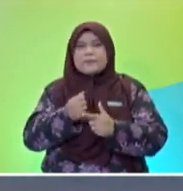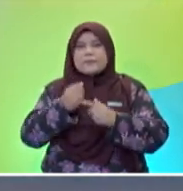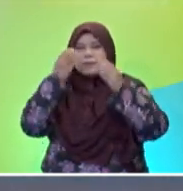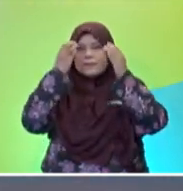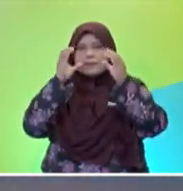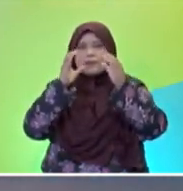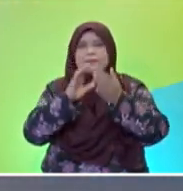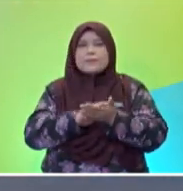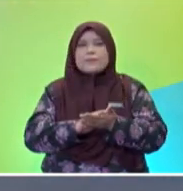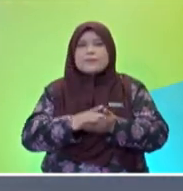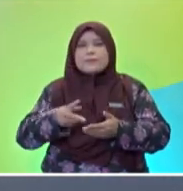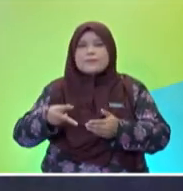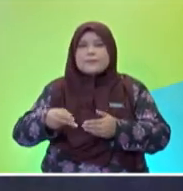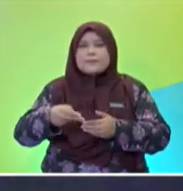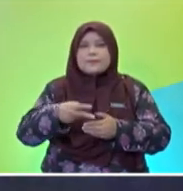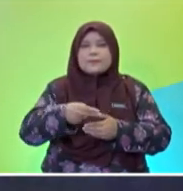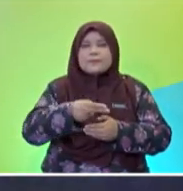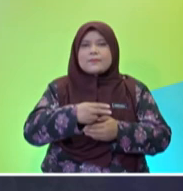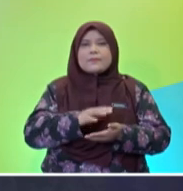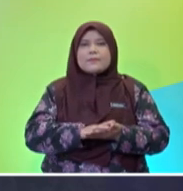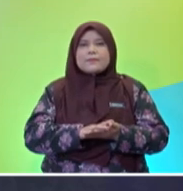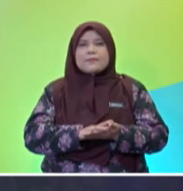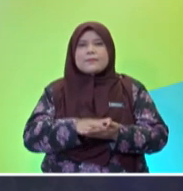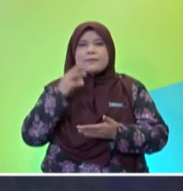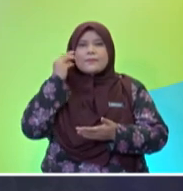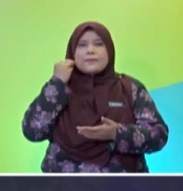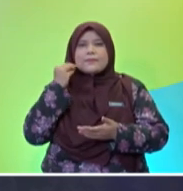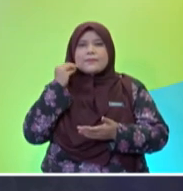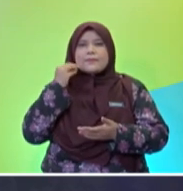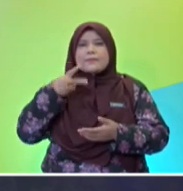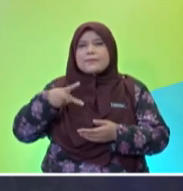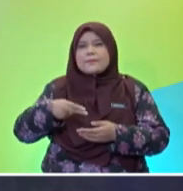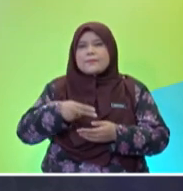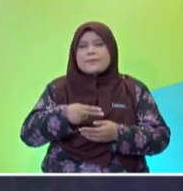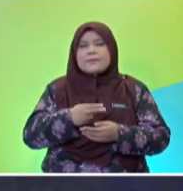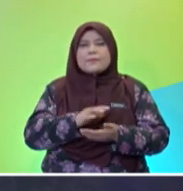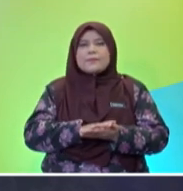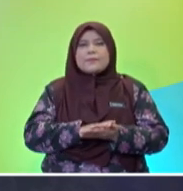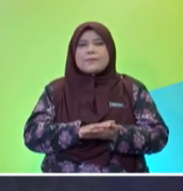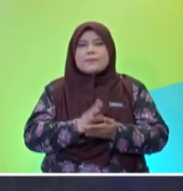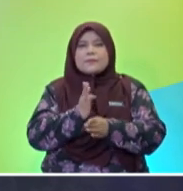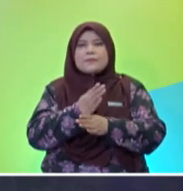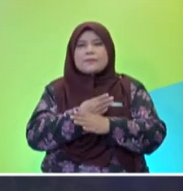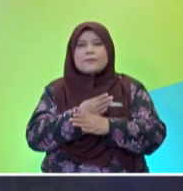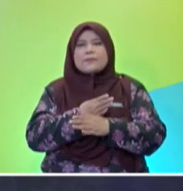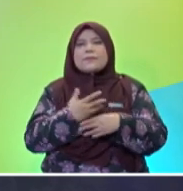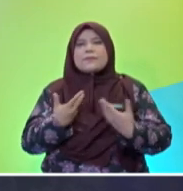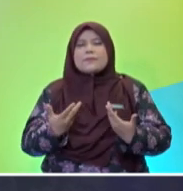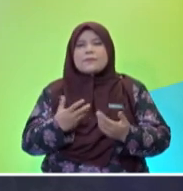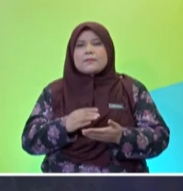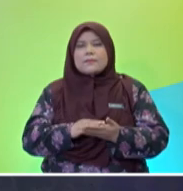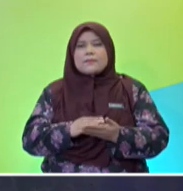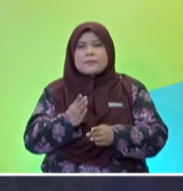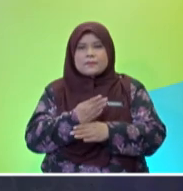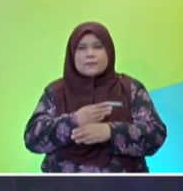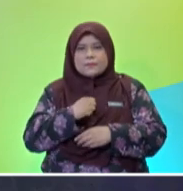hidup minuman baik alami pun akan gunting juga bentuk tuh bergantung kepada murid-murid kecilku nampak bentuk apel